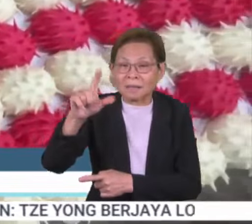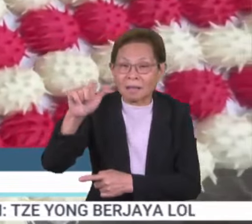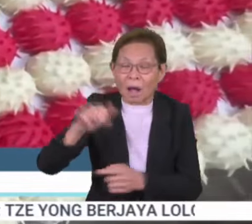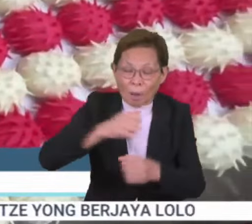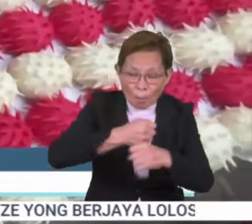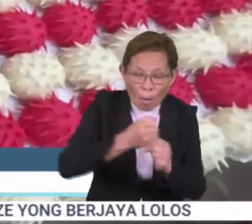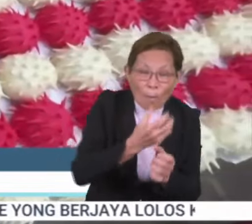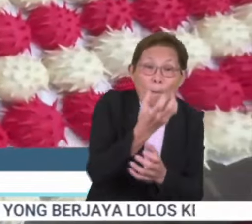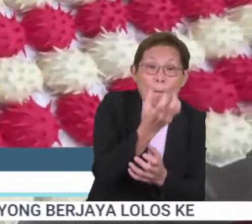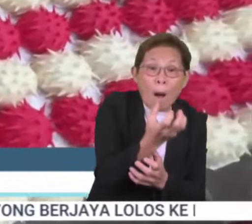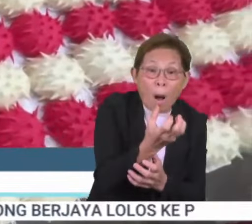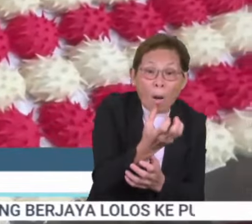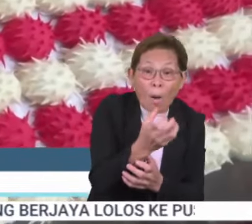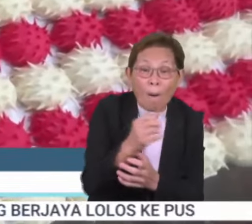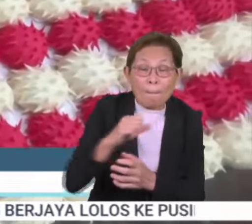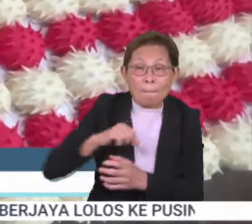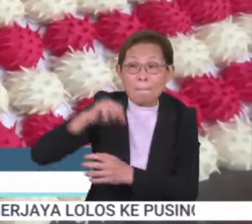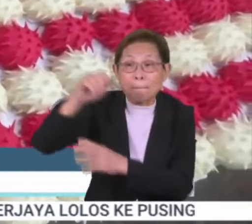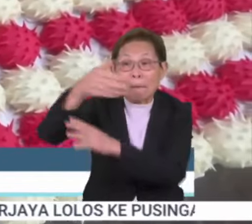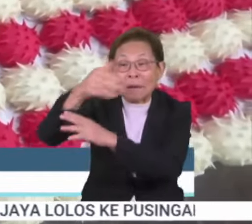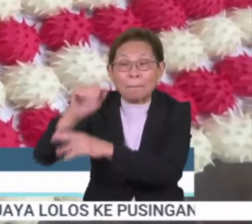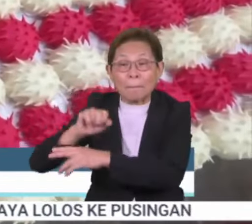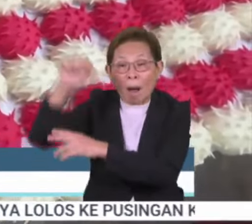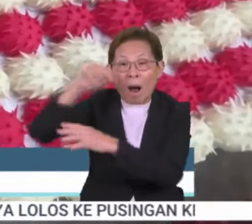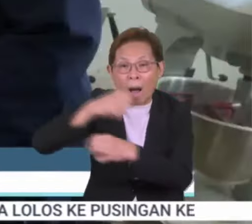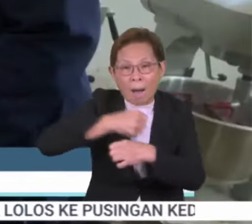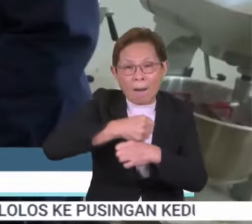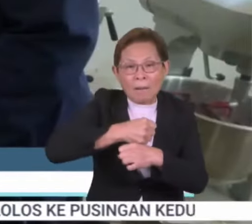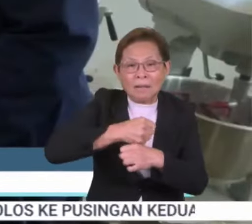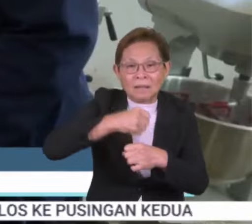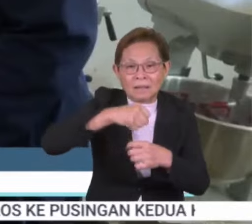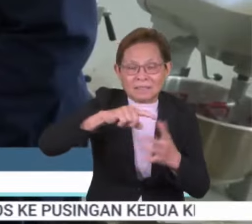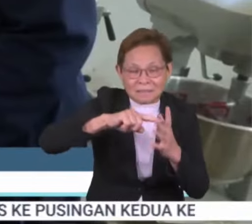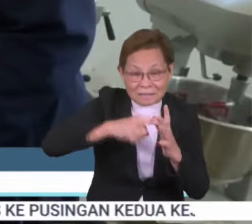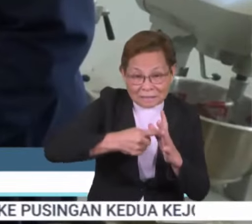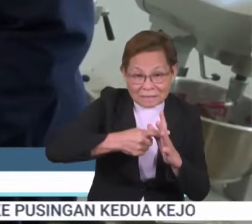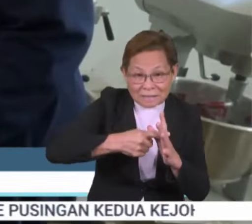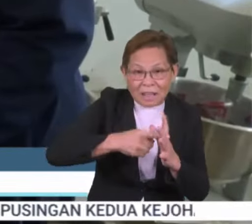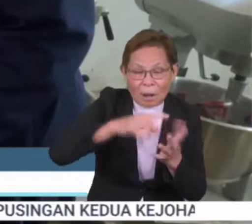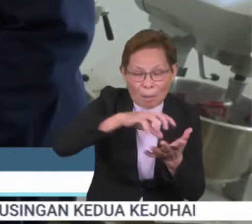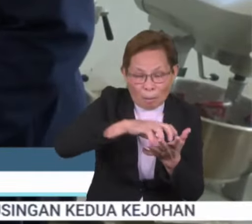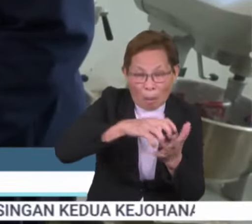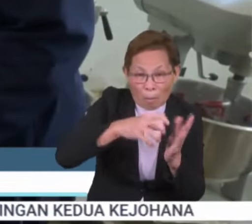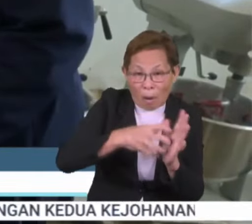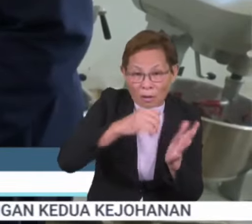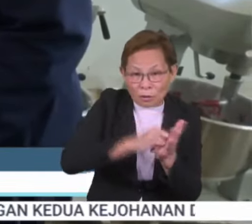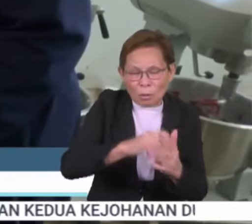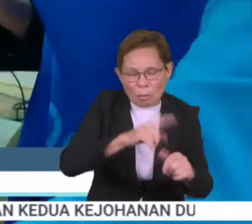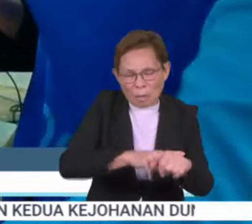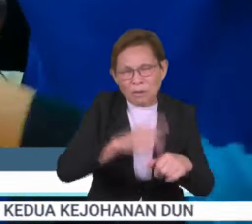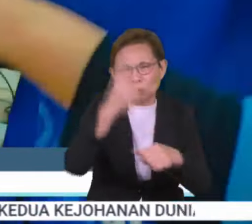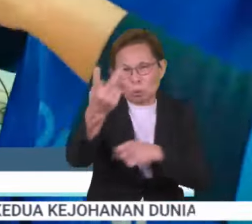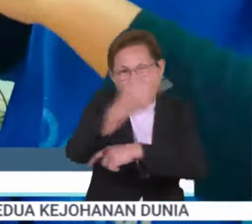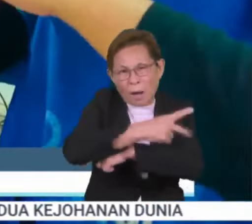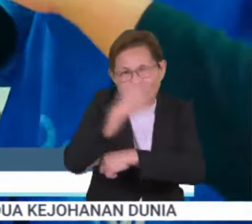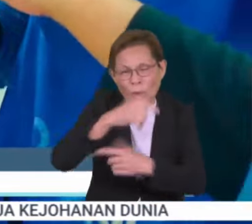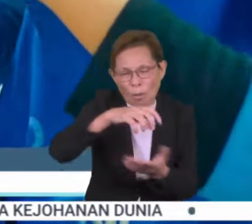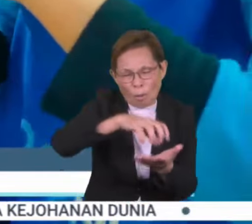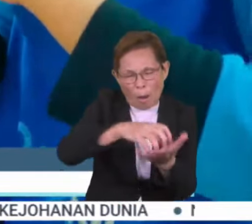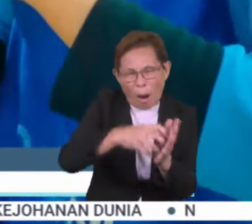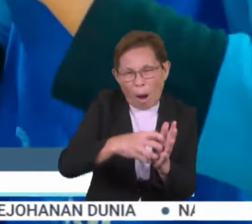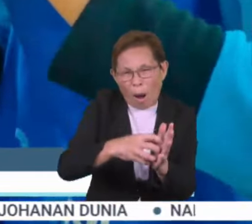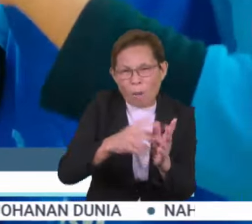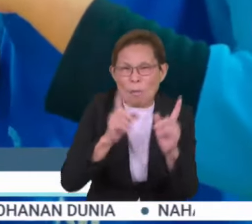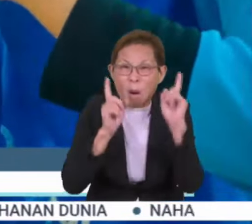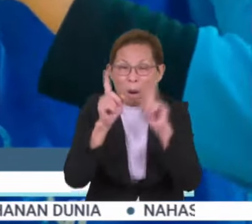ide ibunya masih Abdurrahman yang merupakan penguasa produk Husni prosesnya mengambil masa dua hari karena Paul